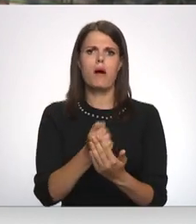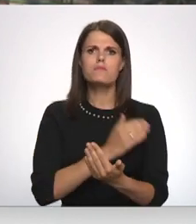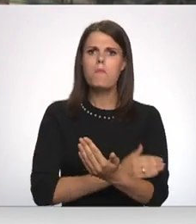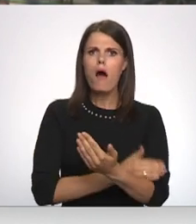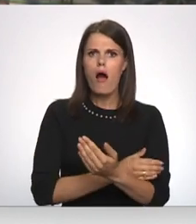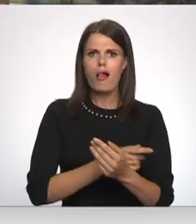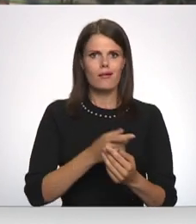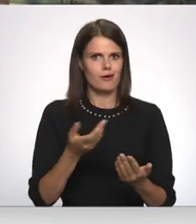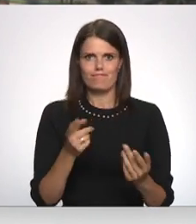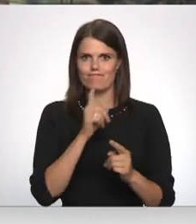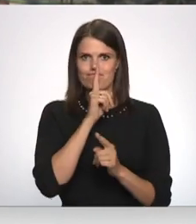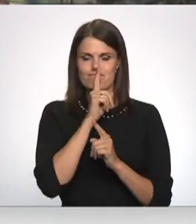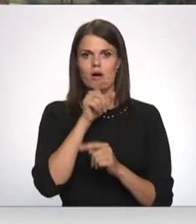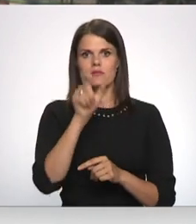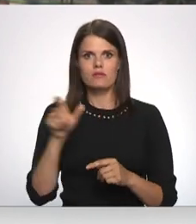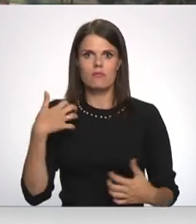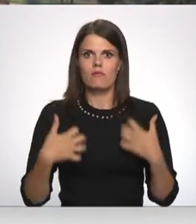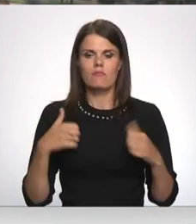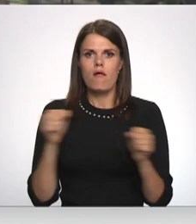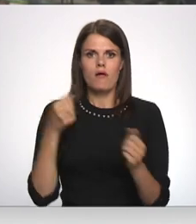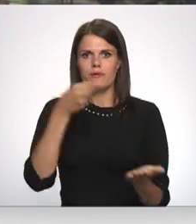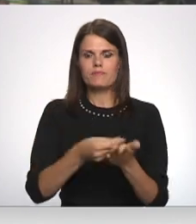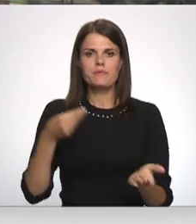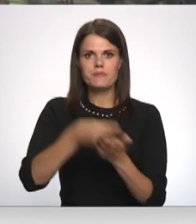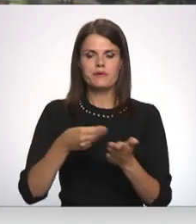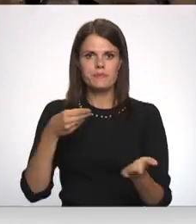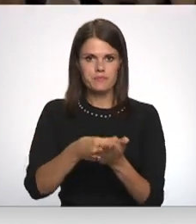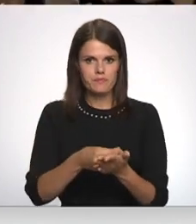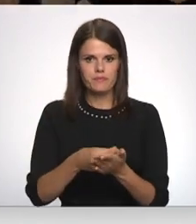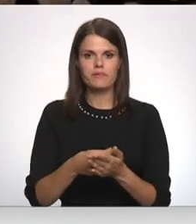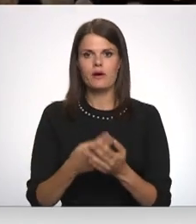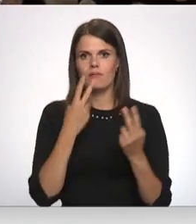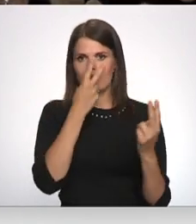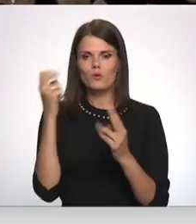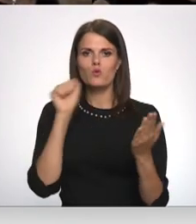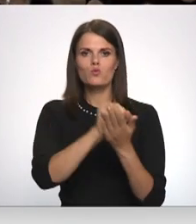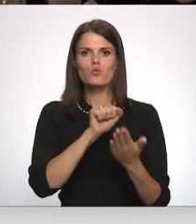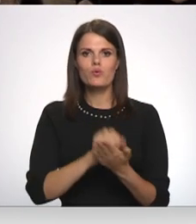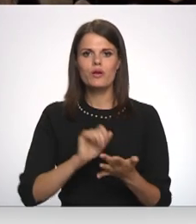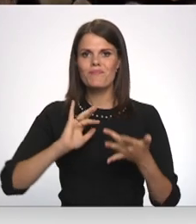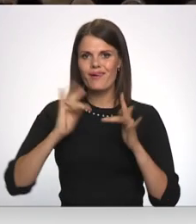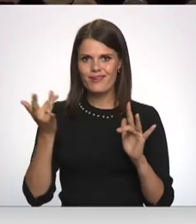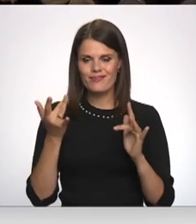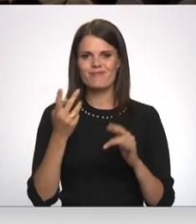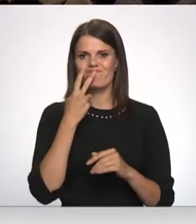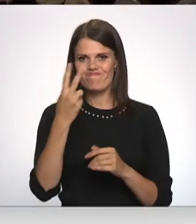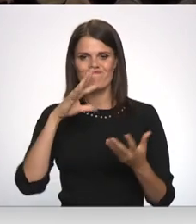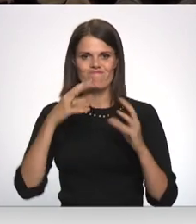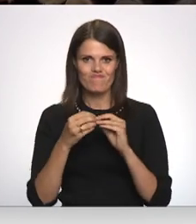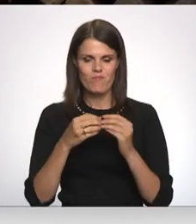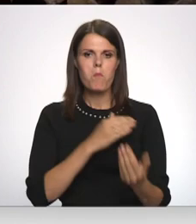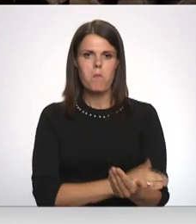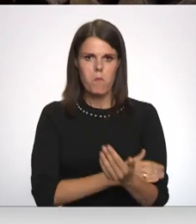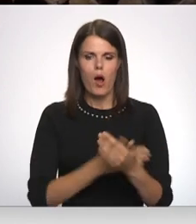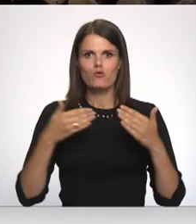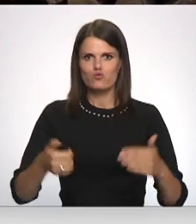tik tālu, cilvēki jau tagad steidz gādāt kurināmo. Apskatot sludinājumus internetā var secināt, malka šogad